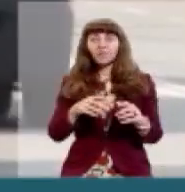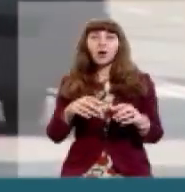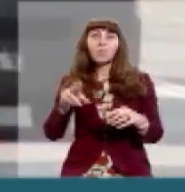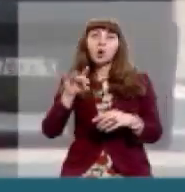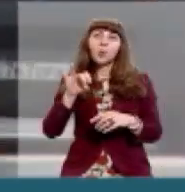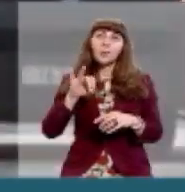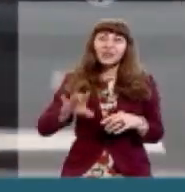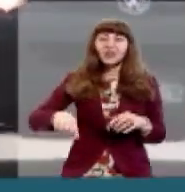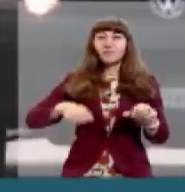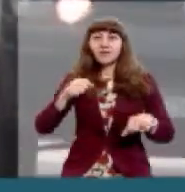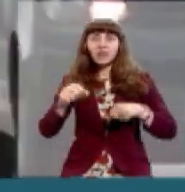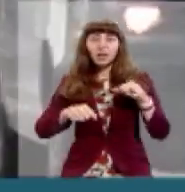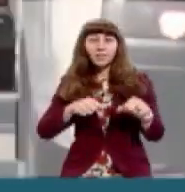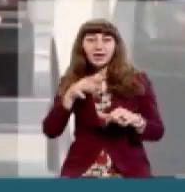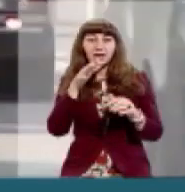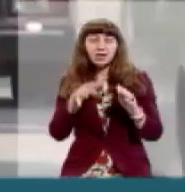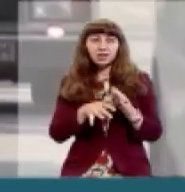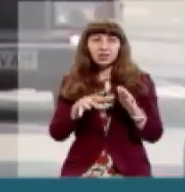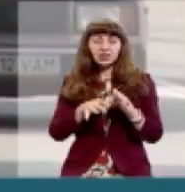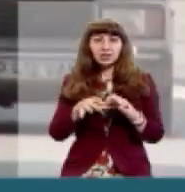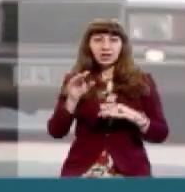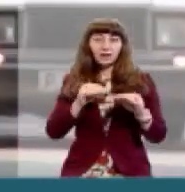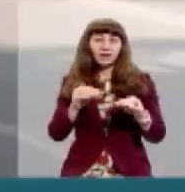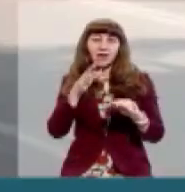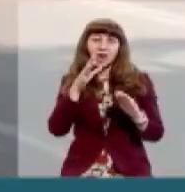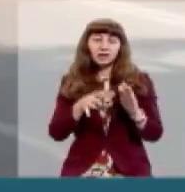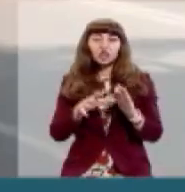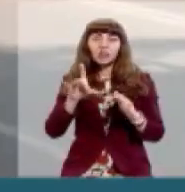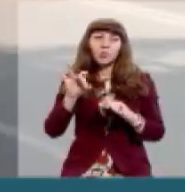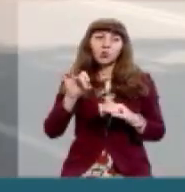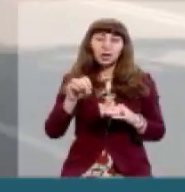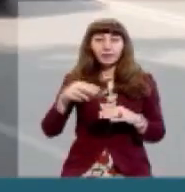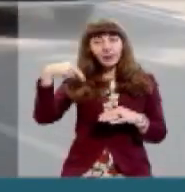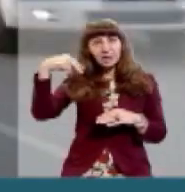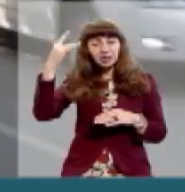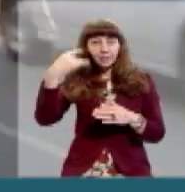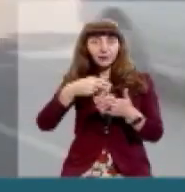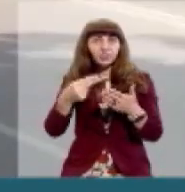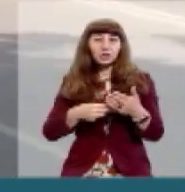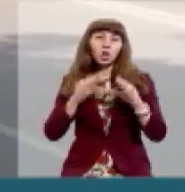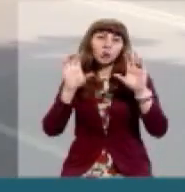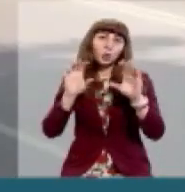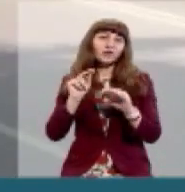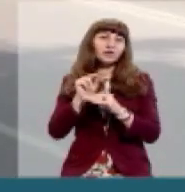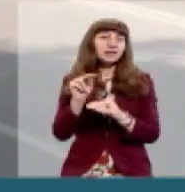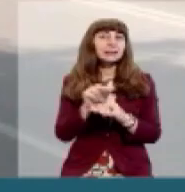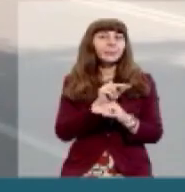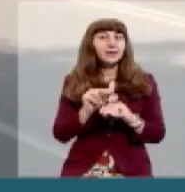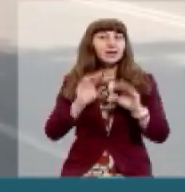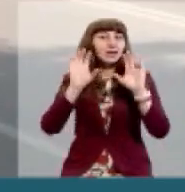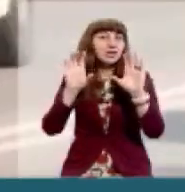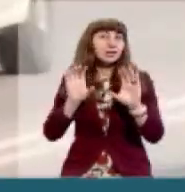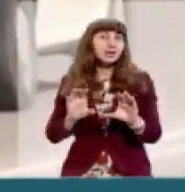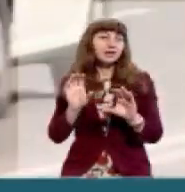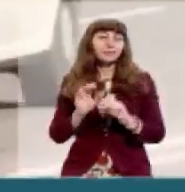велосипедов, малых электрических транспортных средств и электросамокатов. Президентом подписан закон о внесении изменений и